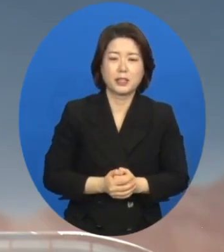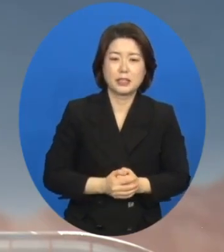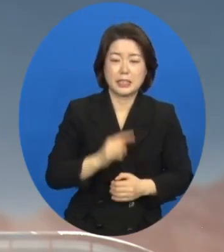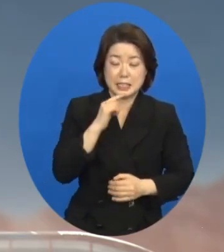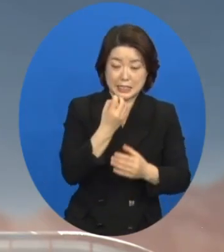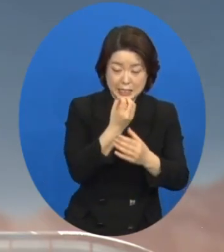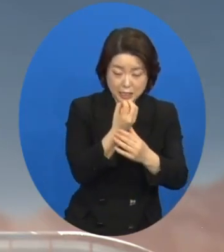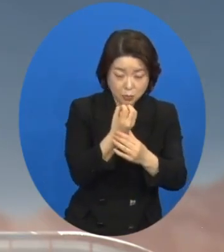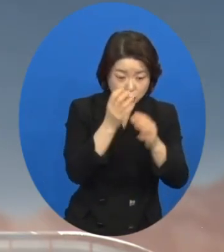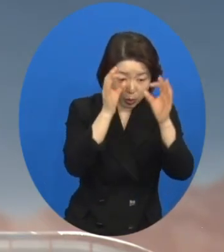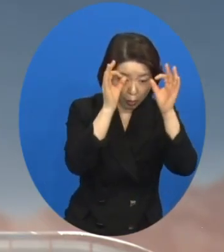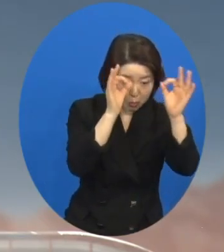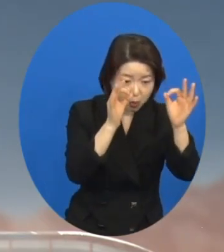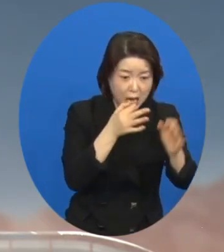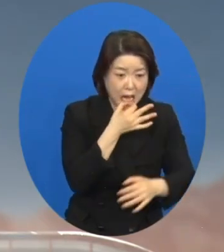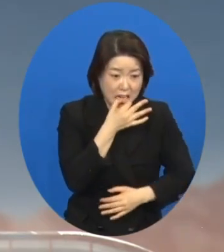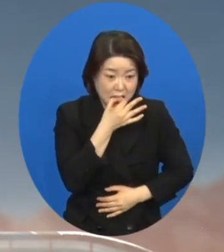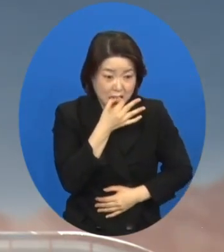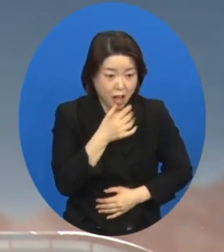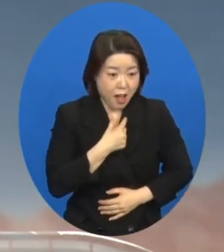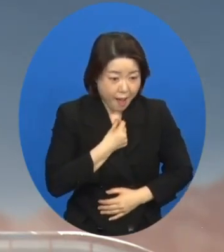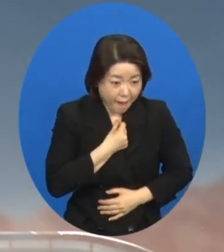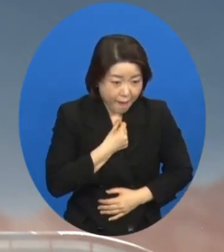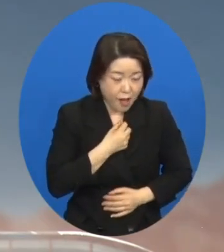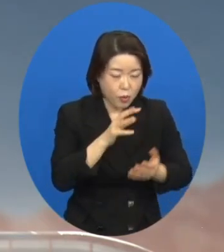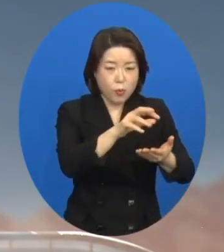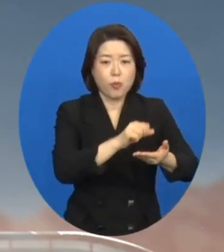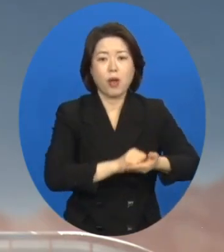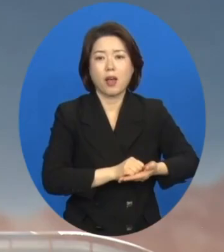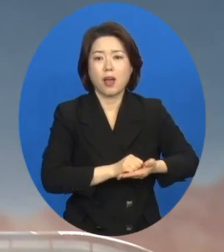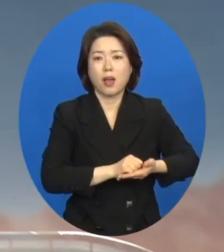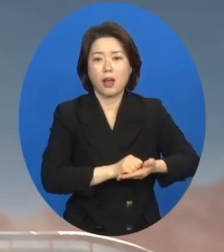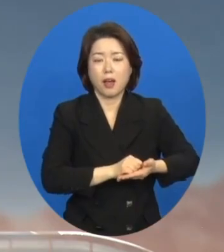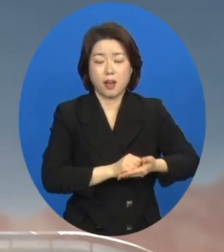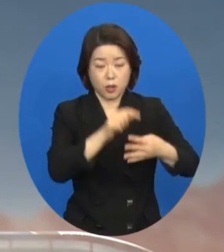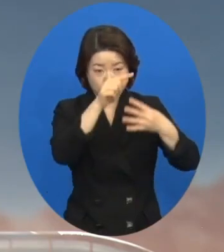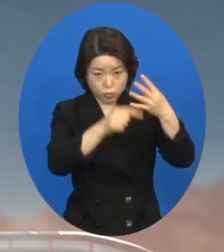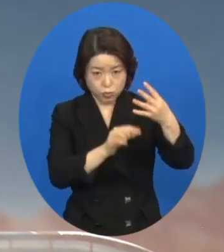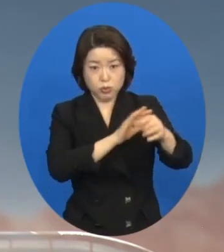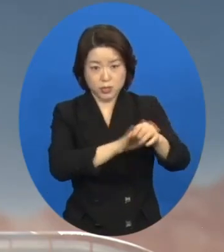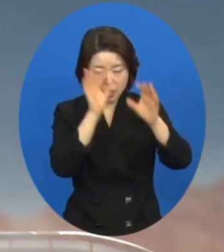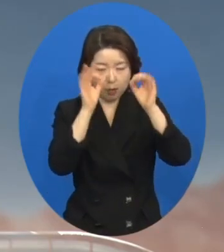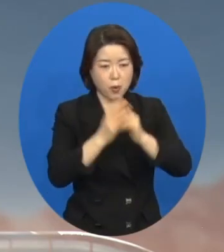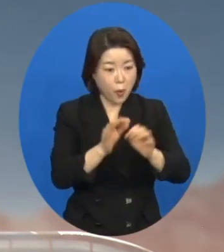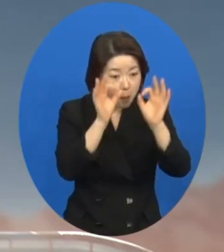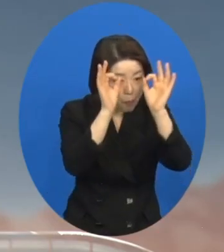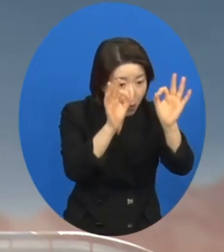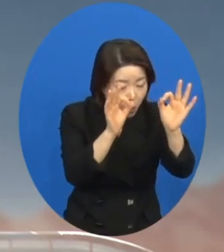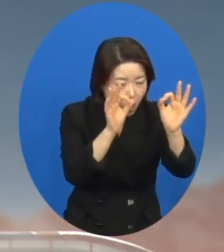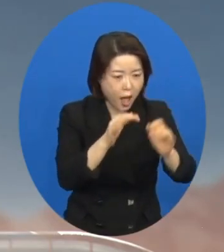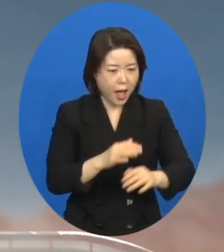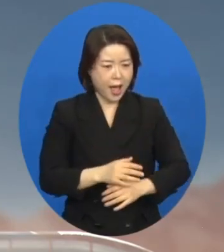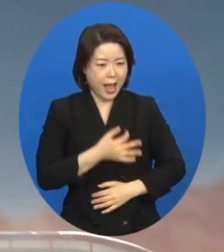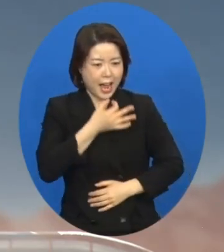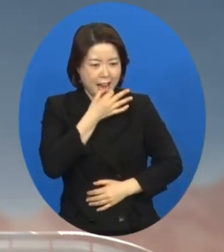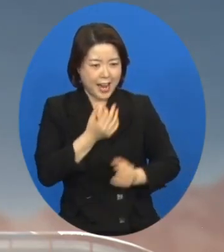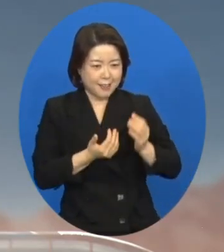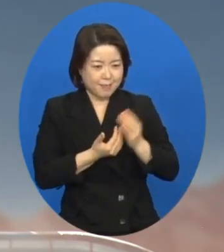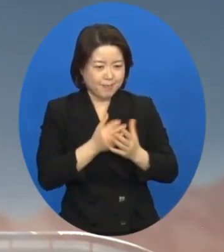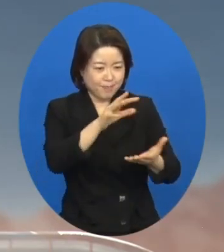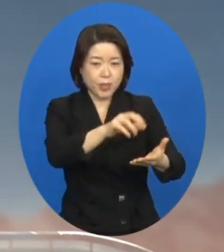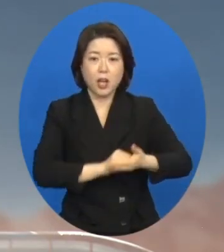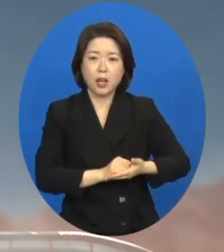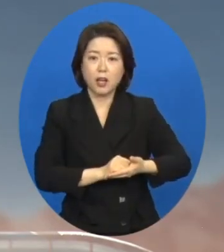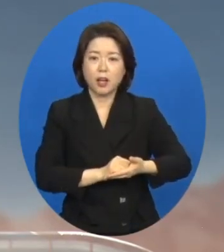금덩이를 보고 탐이 나서 가졌다는 거예요. 여러분 이 순서를 잘 보시기 바랍니다. 보고 탐이 나고 가졌다.